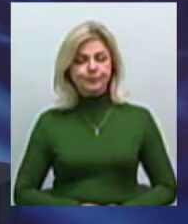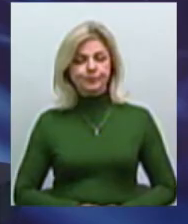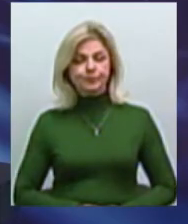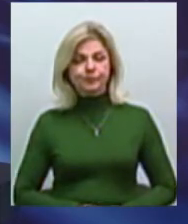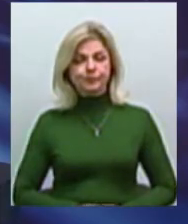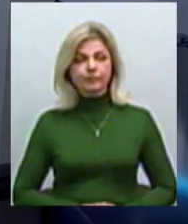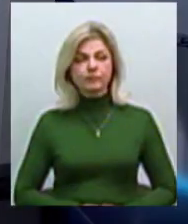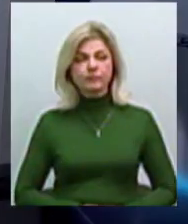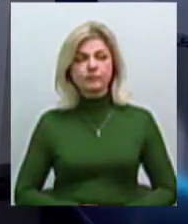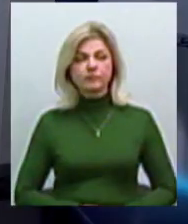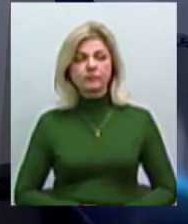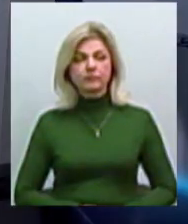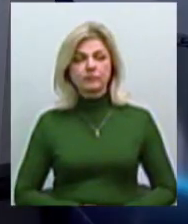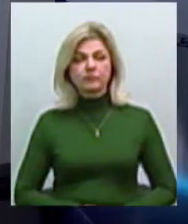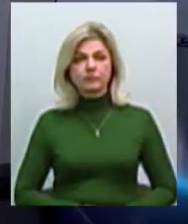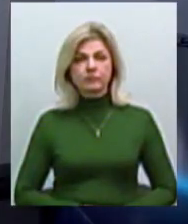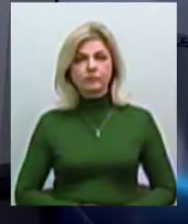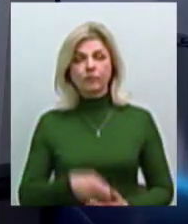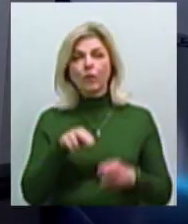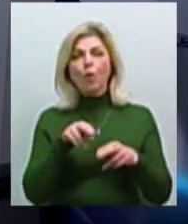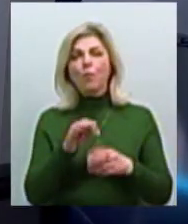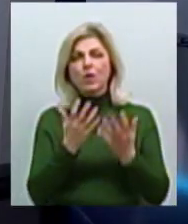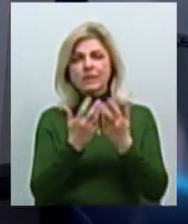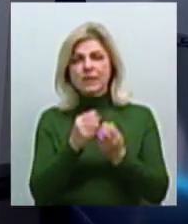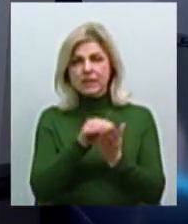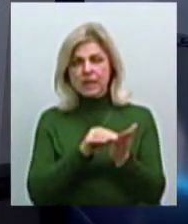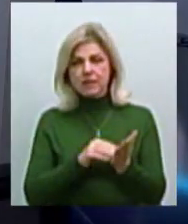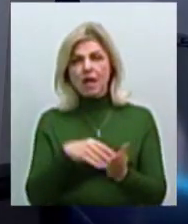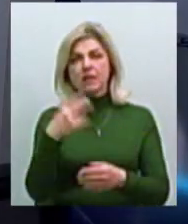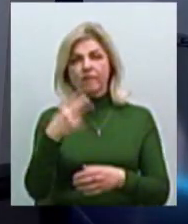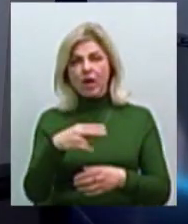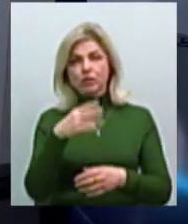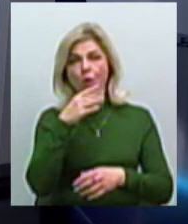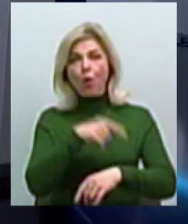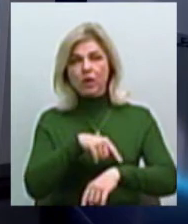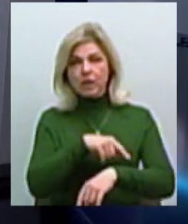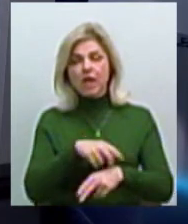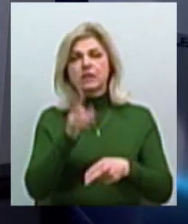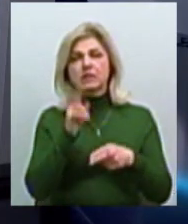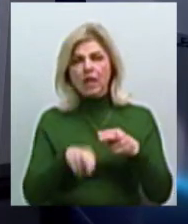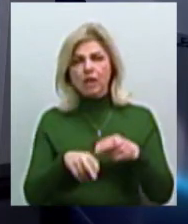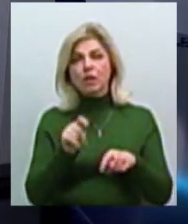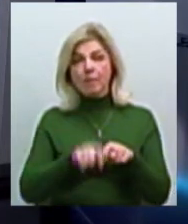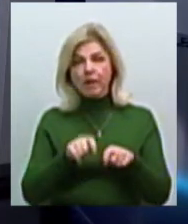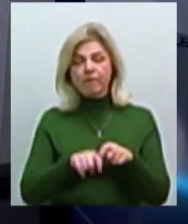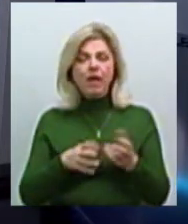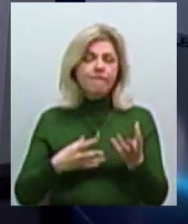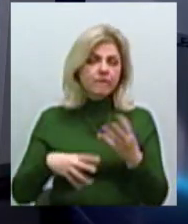чи по статистиці, в 20-й годині закінчили тільки перевірку всіх школ.